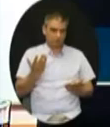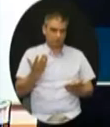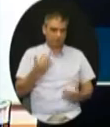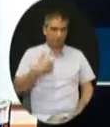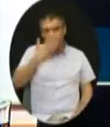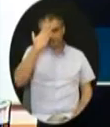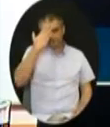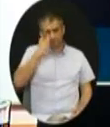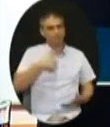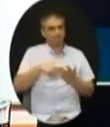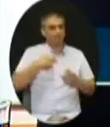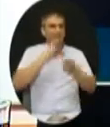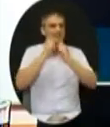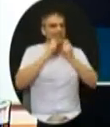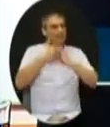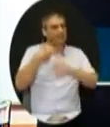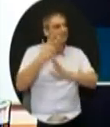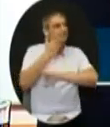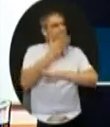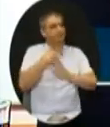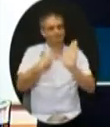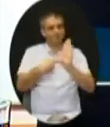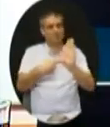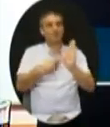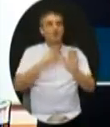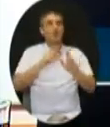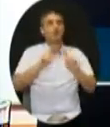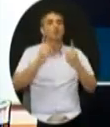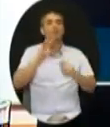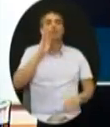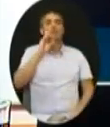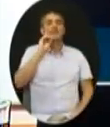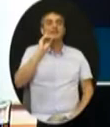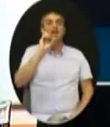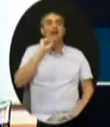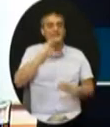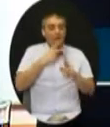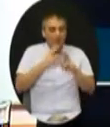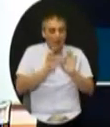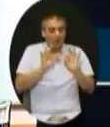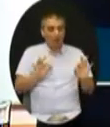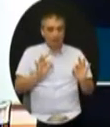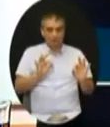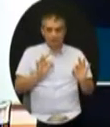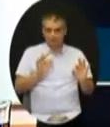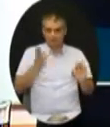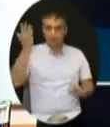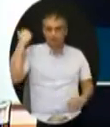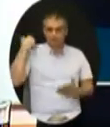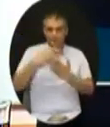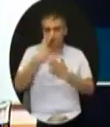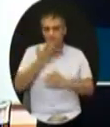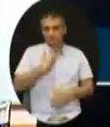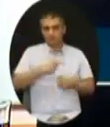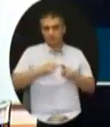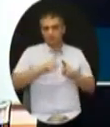אני מכירה, כי ראיינתי ובעצם הלכתי וסיכרתי את תופעת ה-BDS בחיתוליה כשרק התחילה, ואני ראיתי כבר אז סימנים מאוד